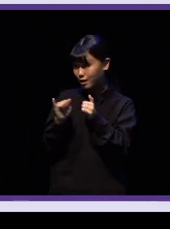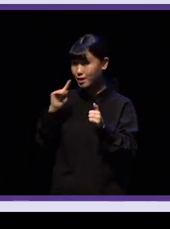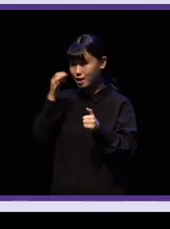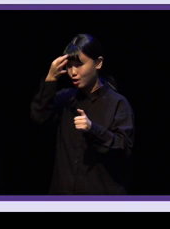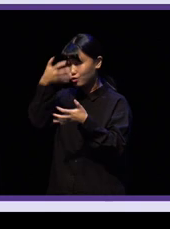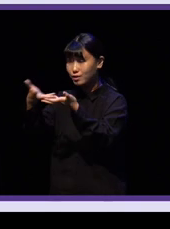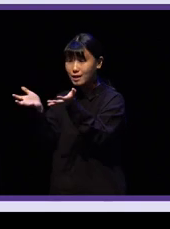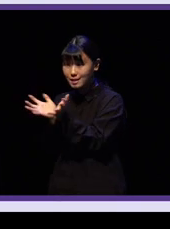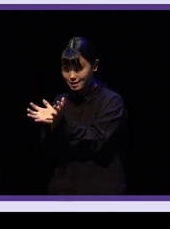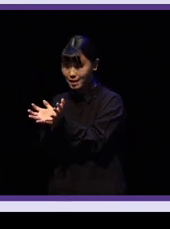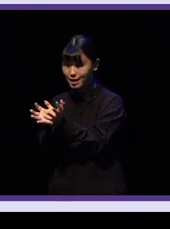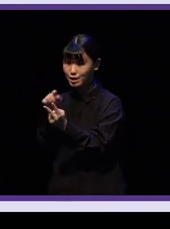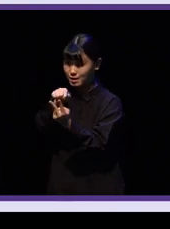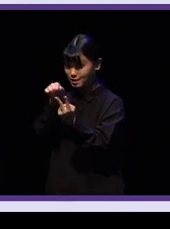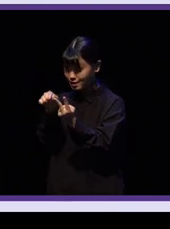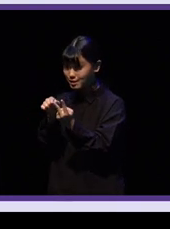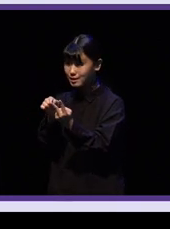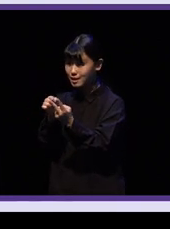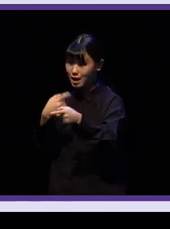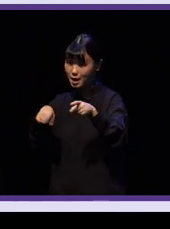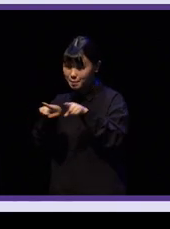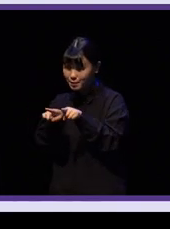단체들을 함께 모여서